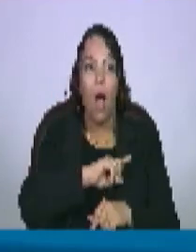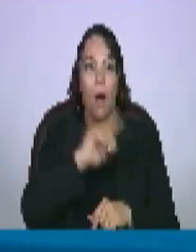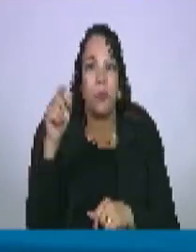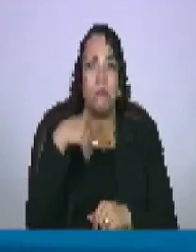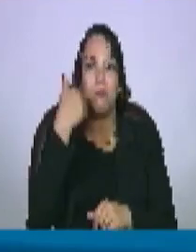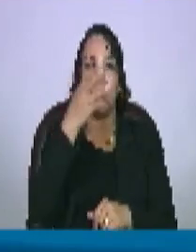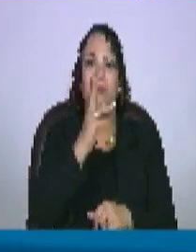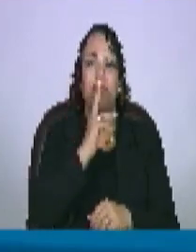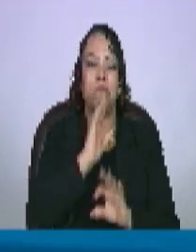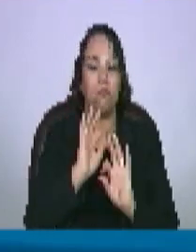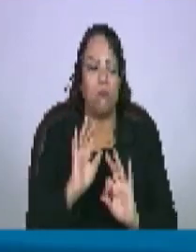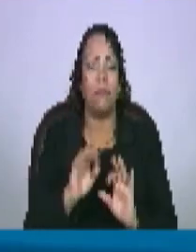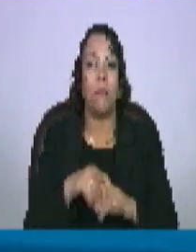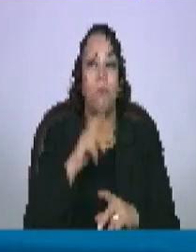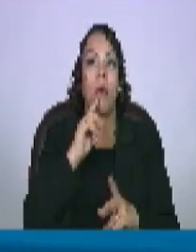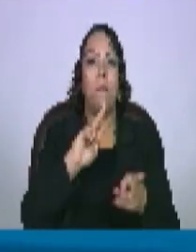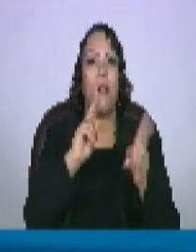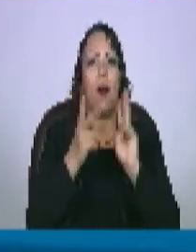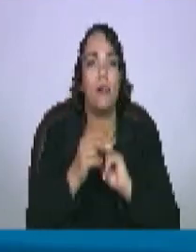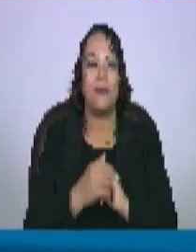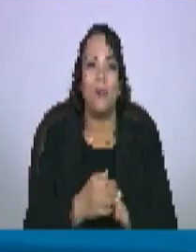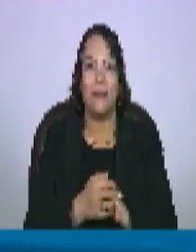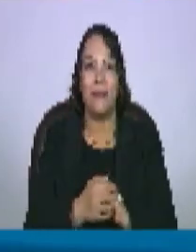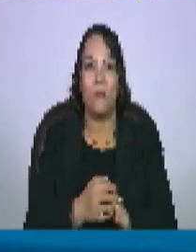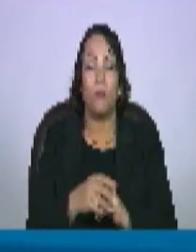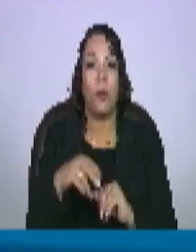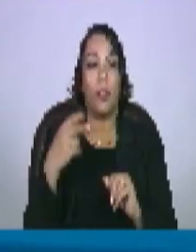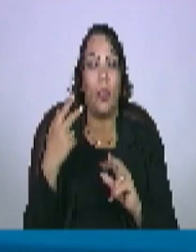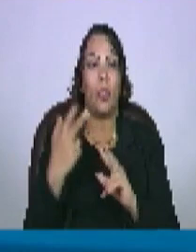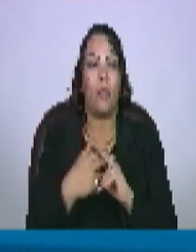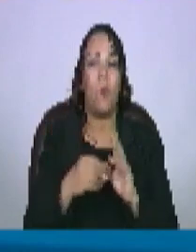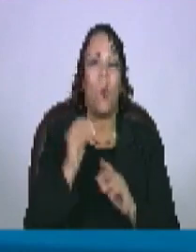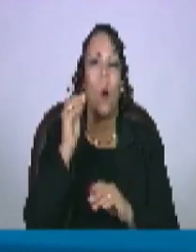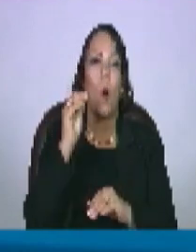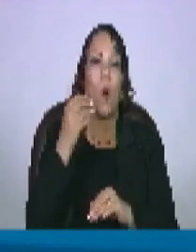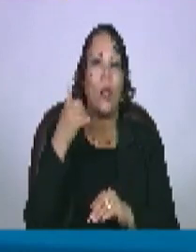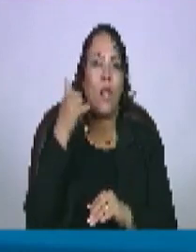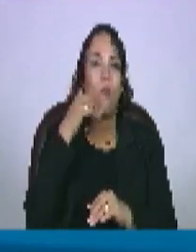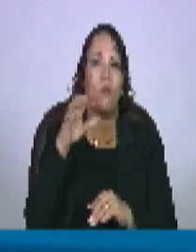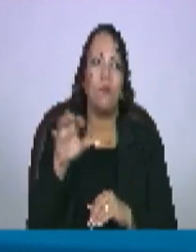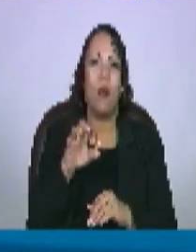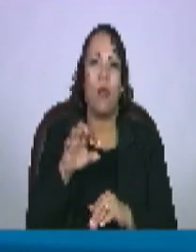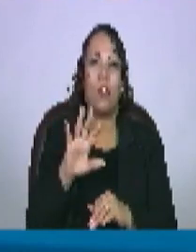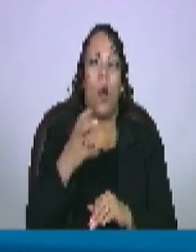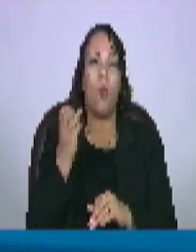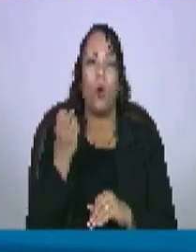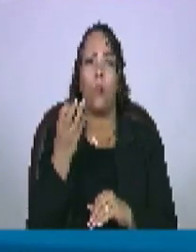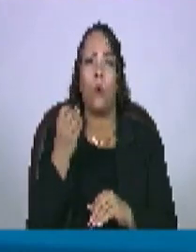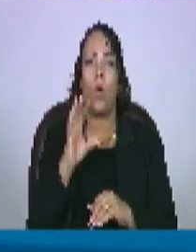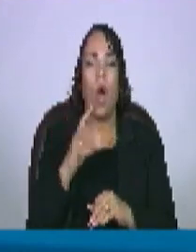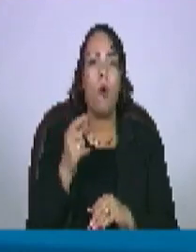هنا بل بالعكس يعني الناس بتضع على الصامت او بيدي اشاره